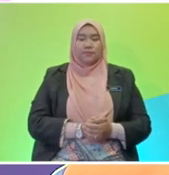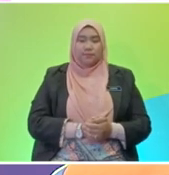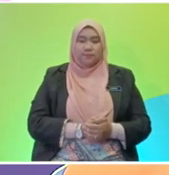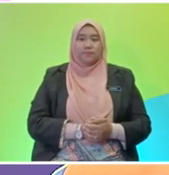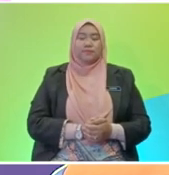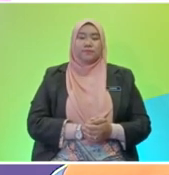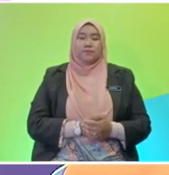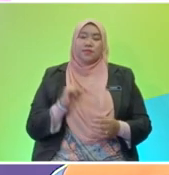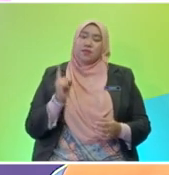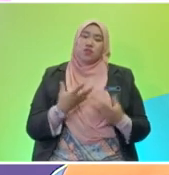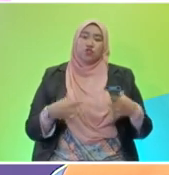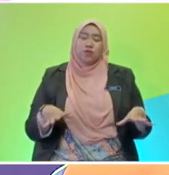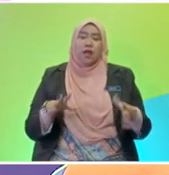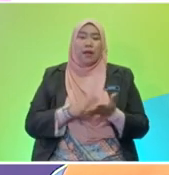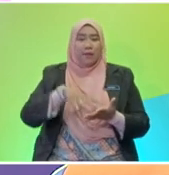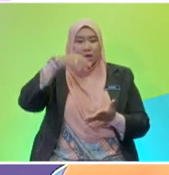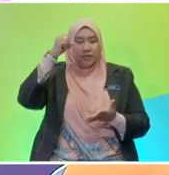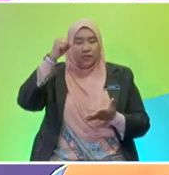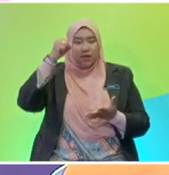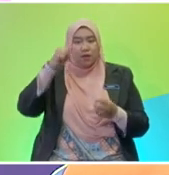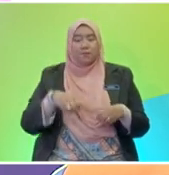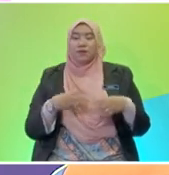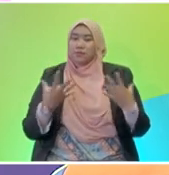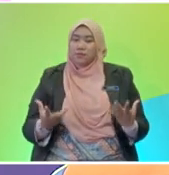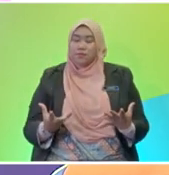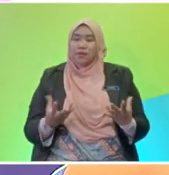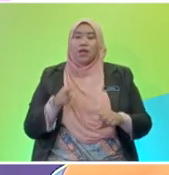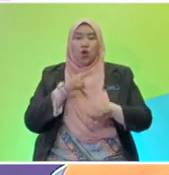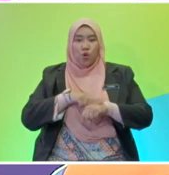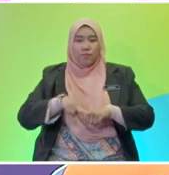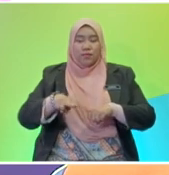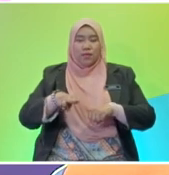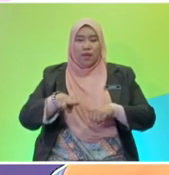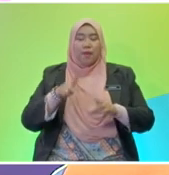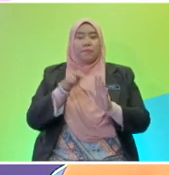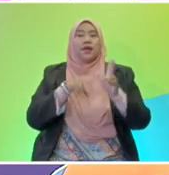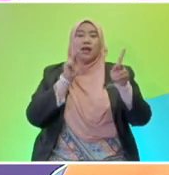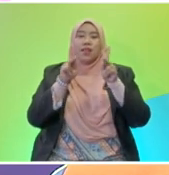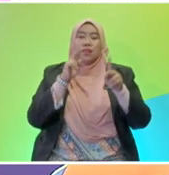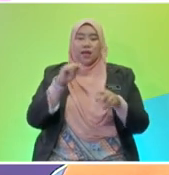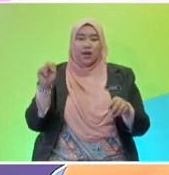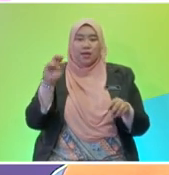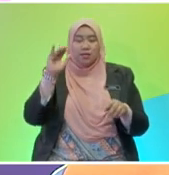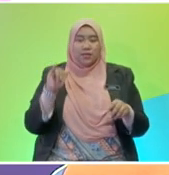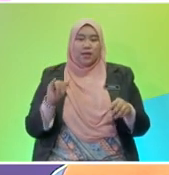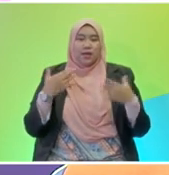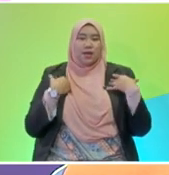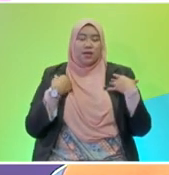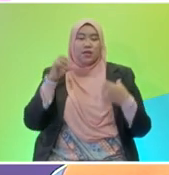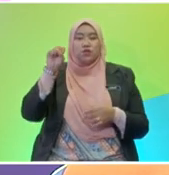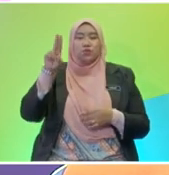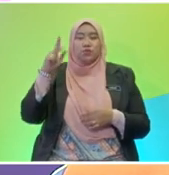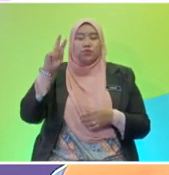kita sudah belajar berbagai jenis hobi kemudian perkataan-perkataan yang mengandung suku kata